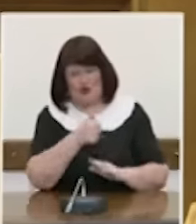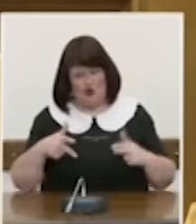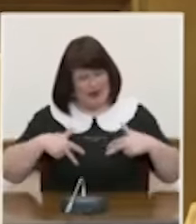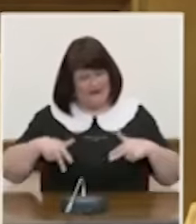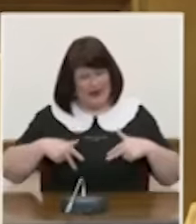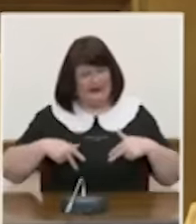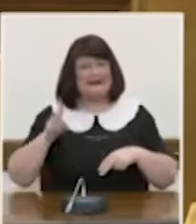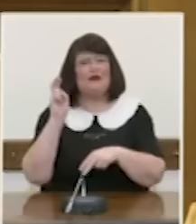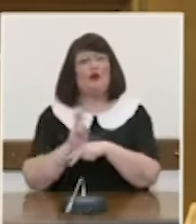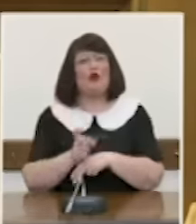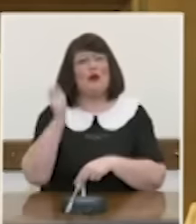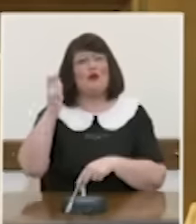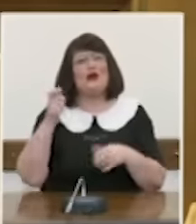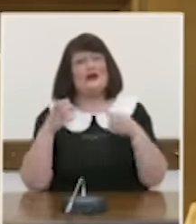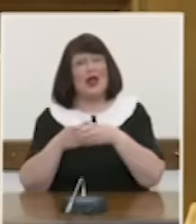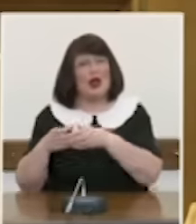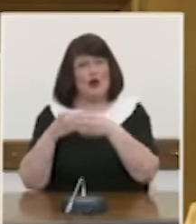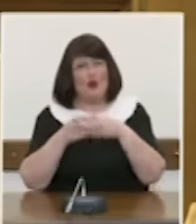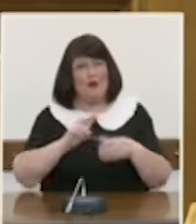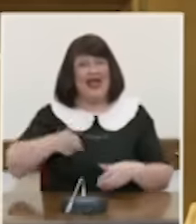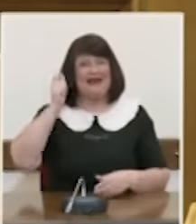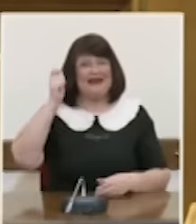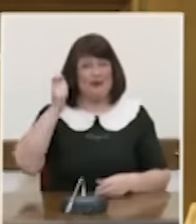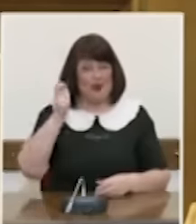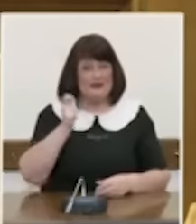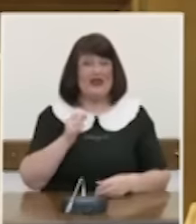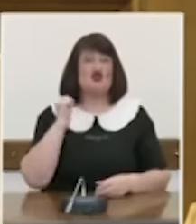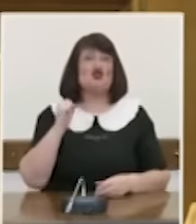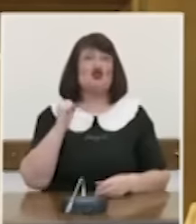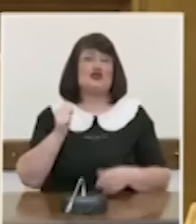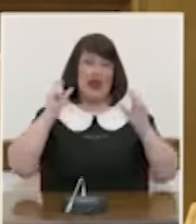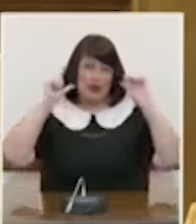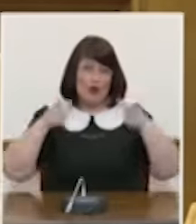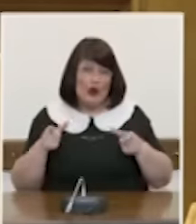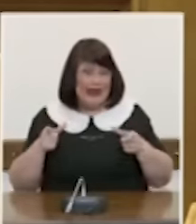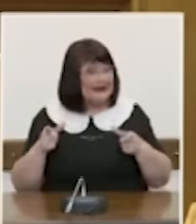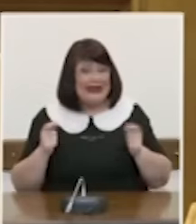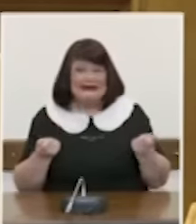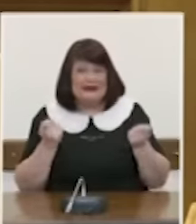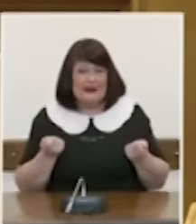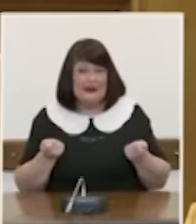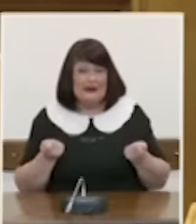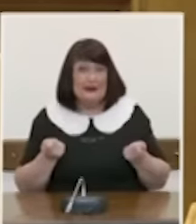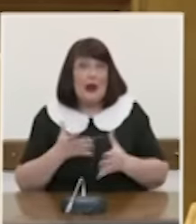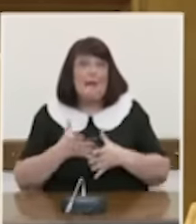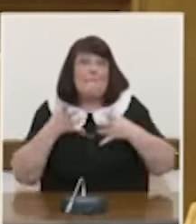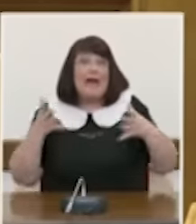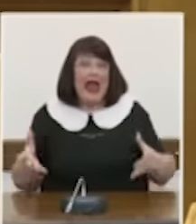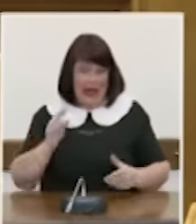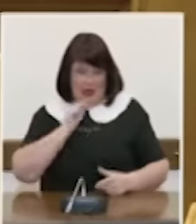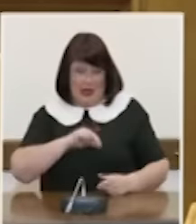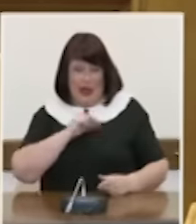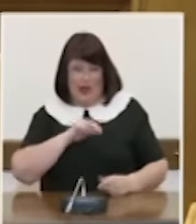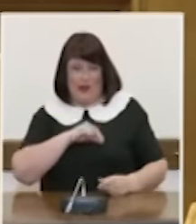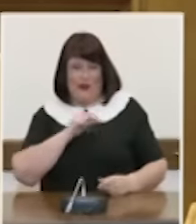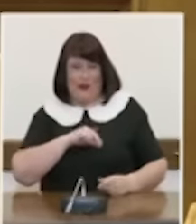υπόλοιποι των κομμάτων της αμαρτωλής σοσιαλδημοκρατίας. Δεν αγγίζεται τα τεράστια κέρδη που έχουν